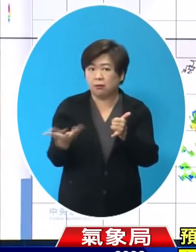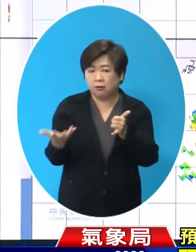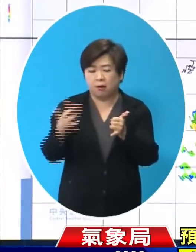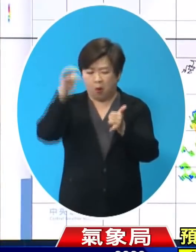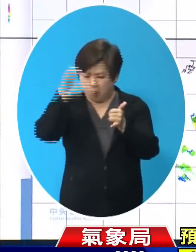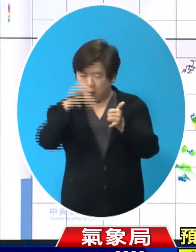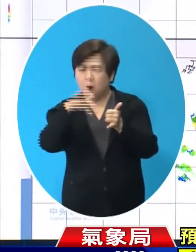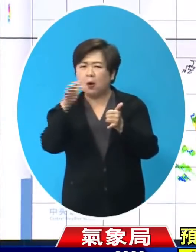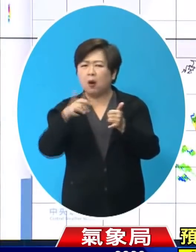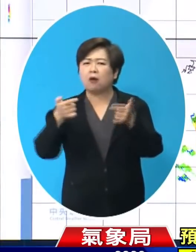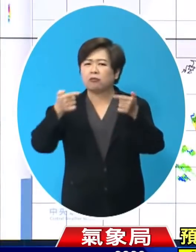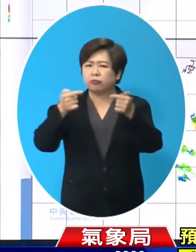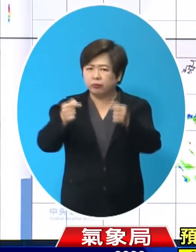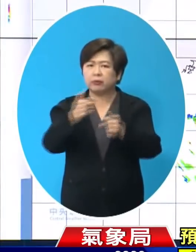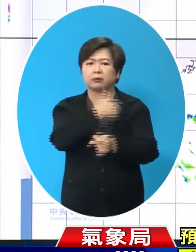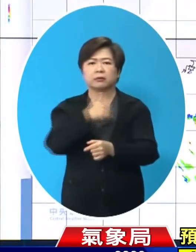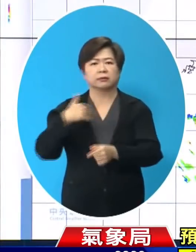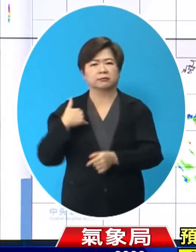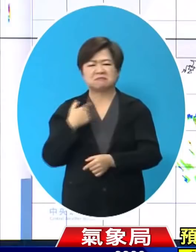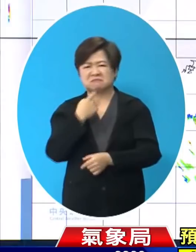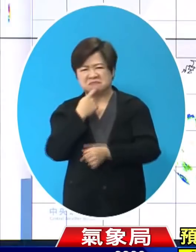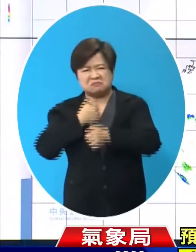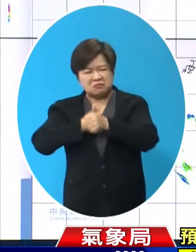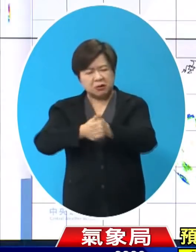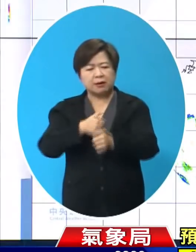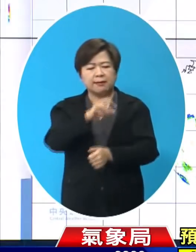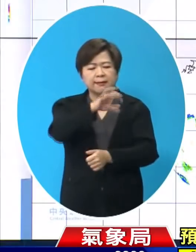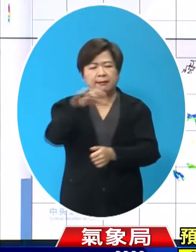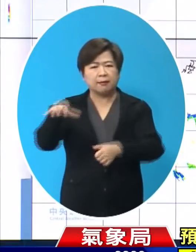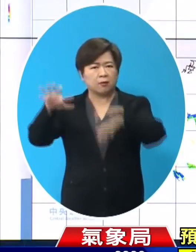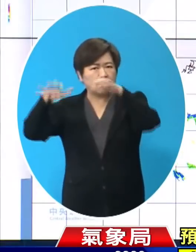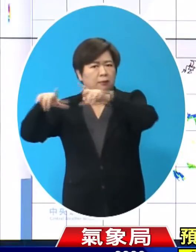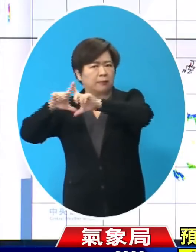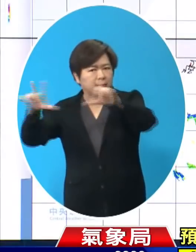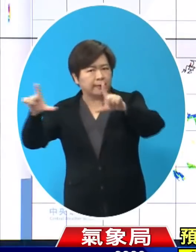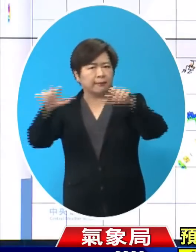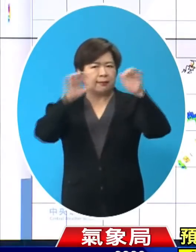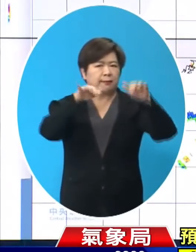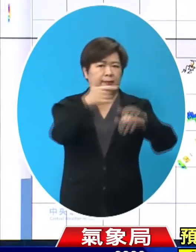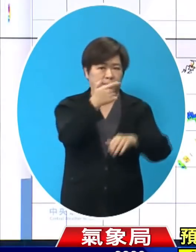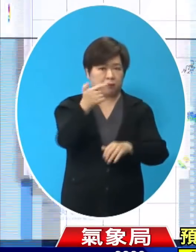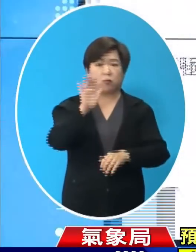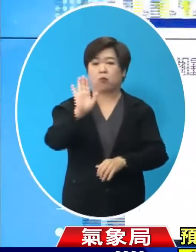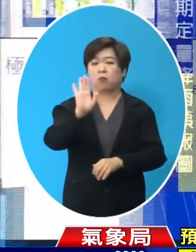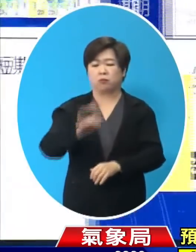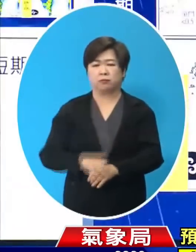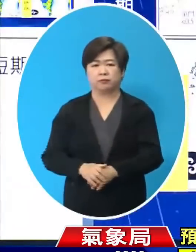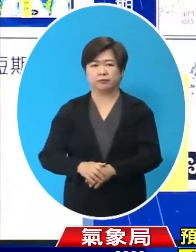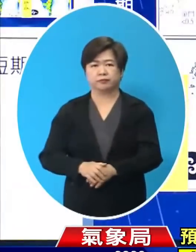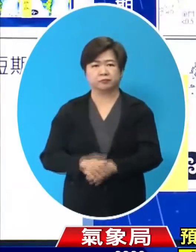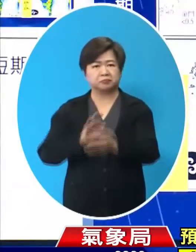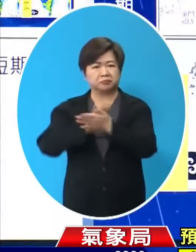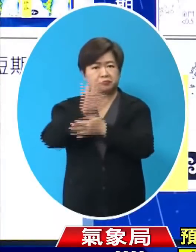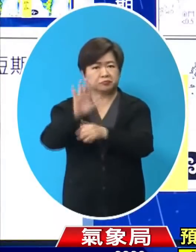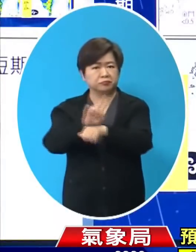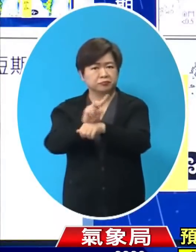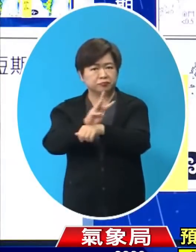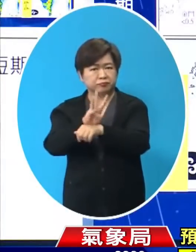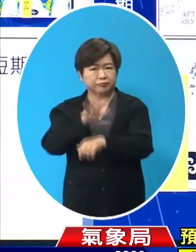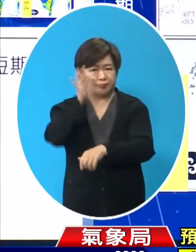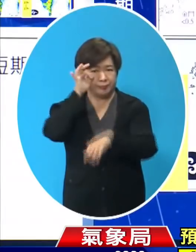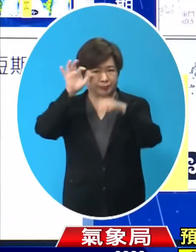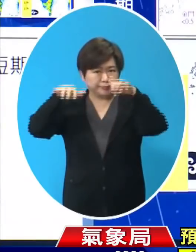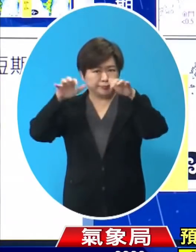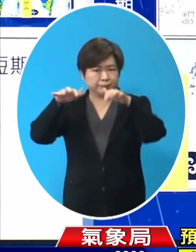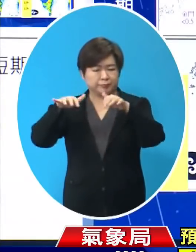区降雨也会趋缓，但我们还是不排除会有局部大雨或豪雨的状况。从未来几个小时的定量降水预报